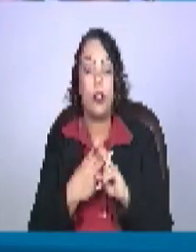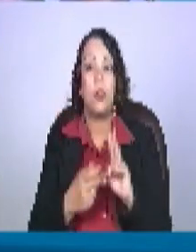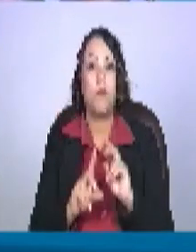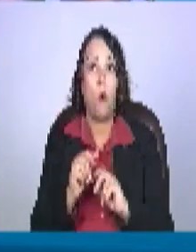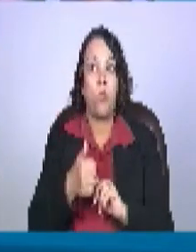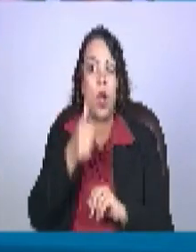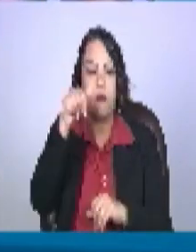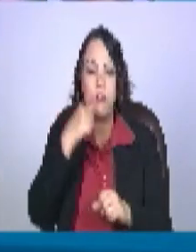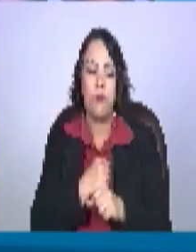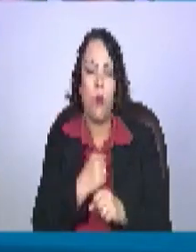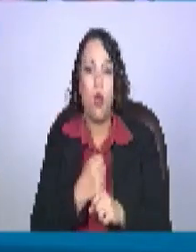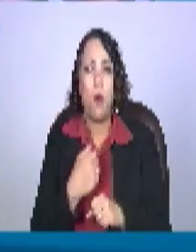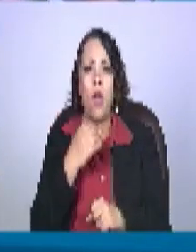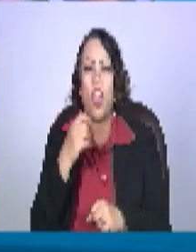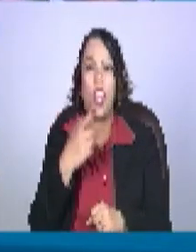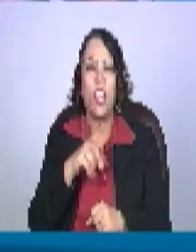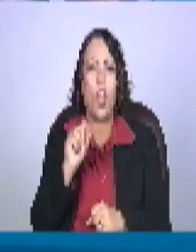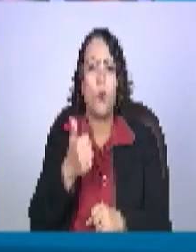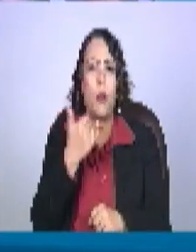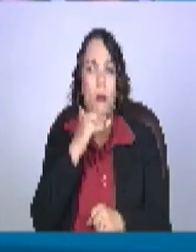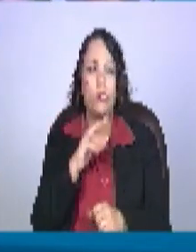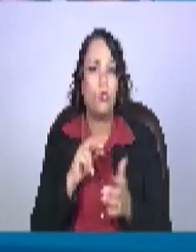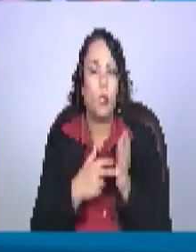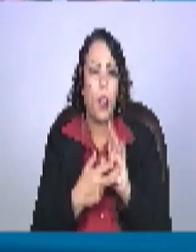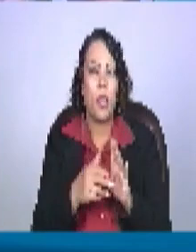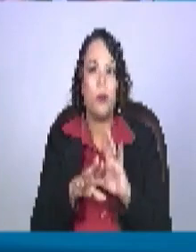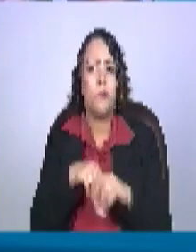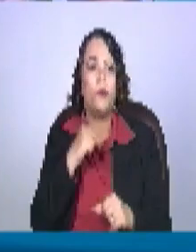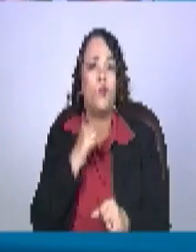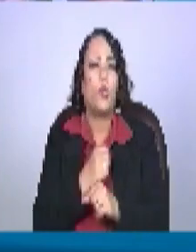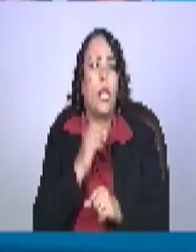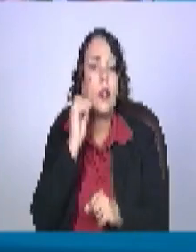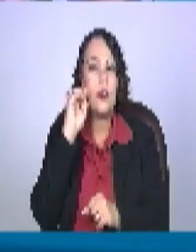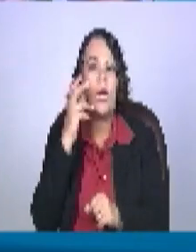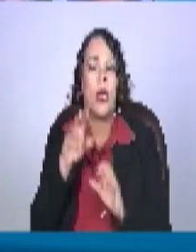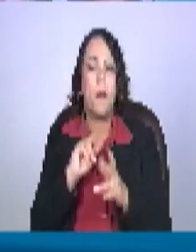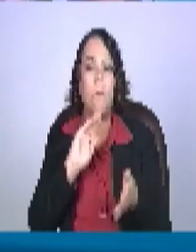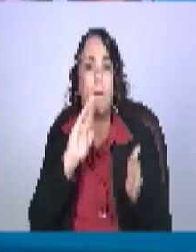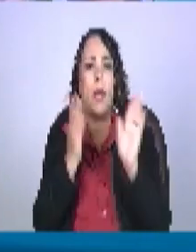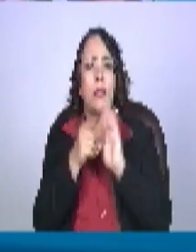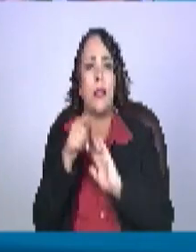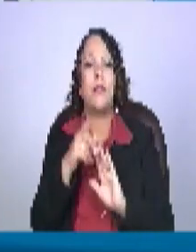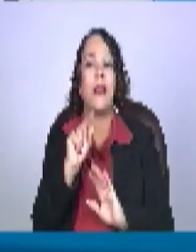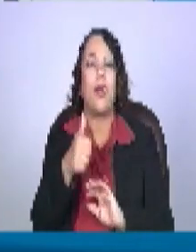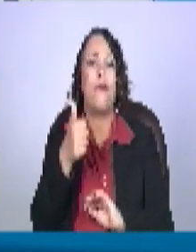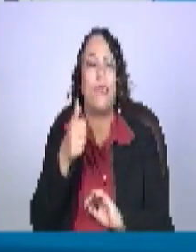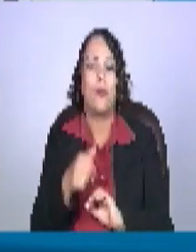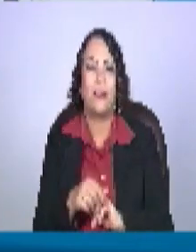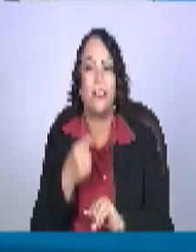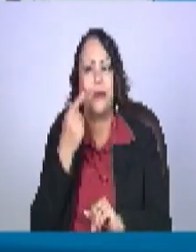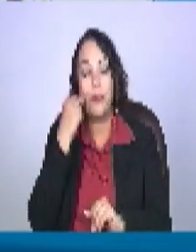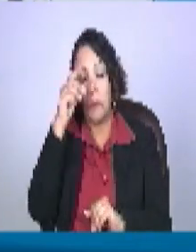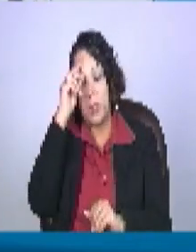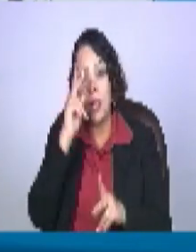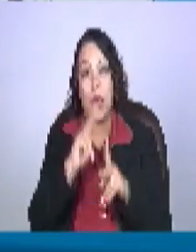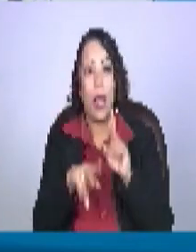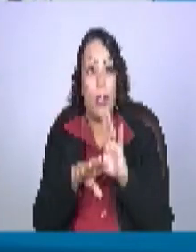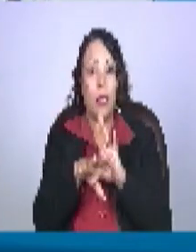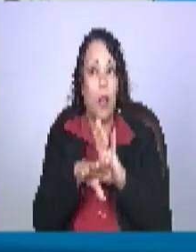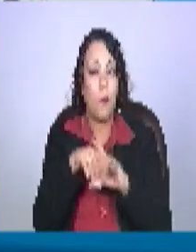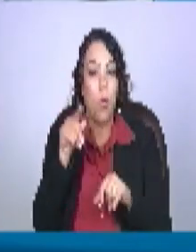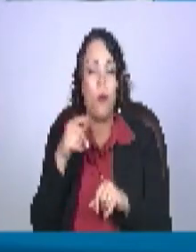العاملين طب طب اللي ما عندهمش جوده دول هيطلعوا ازاي منتج بيعكس هذه الجوده هتلاقي المنتجات بتاعتهم